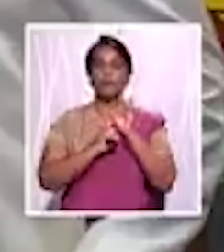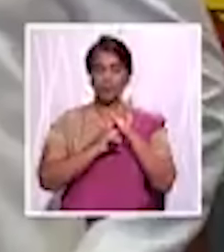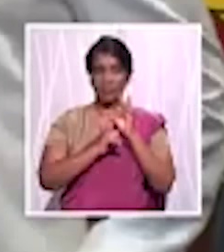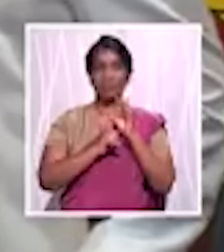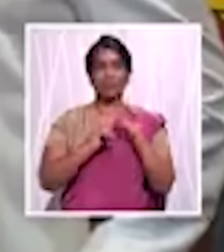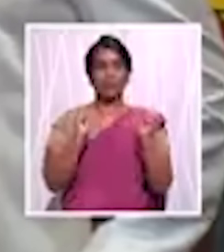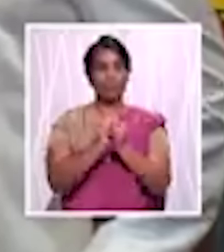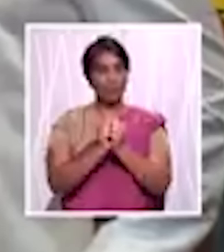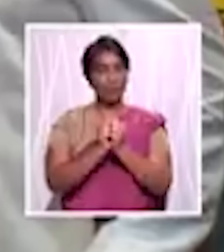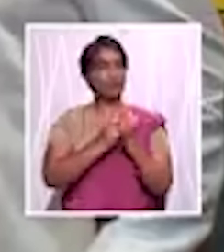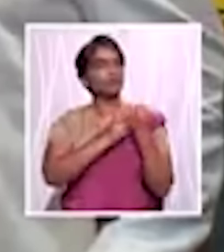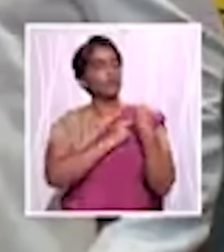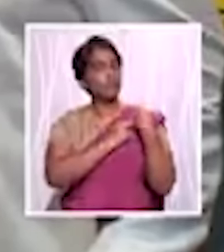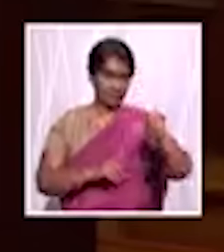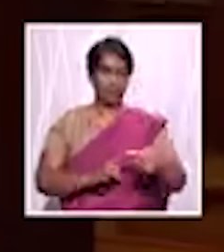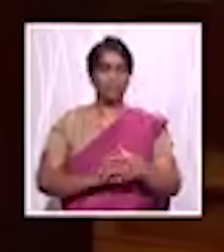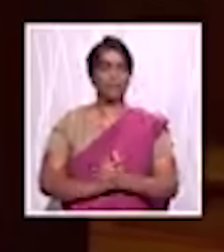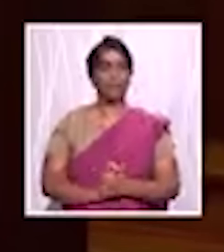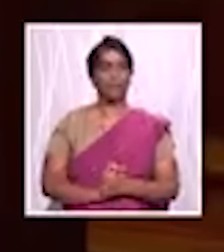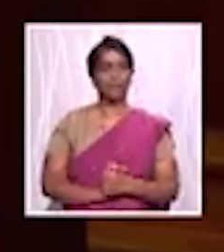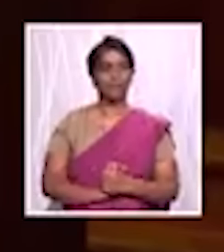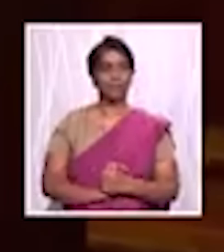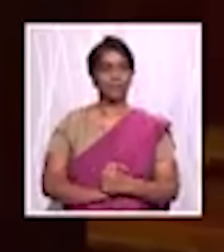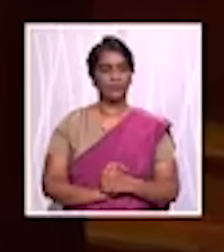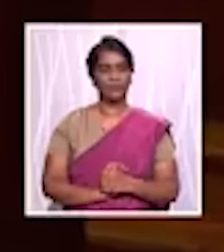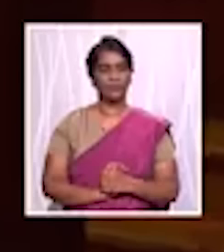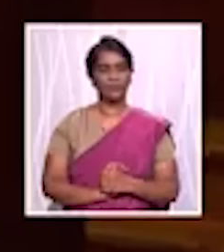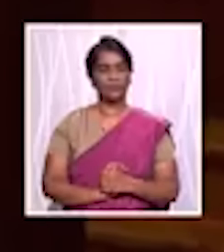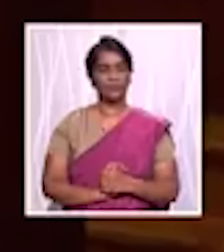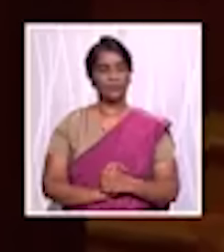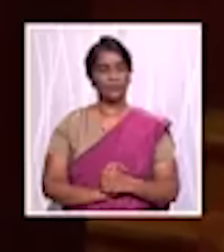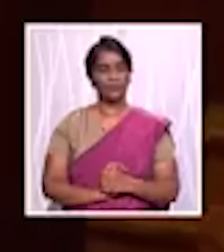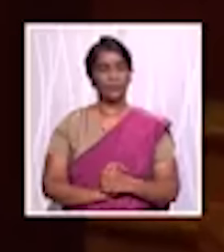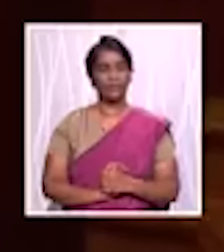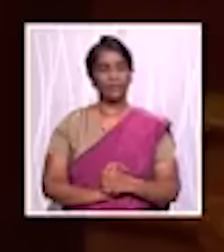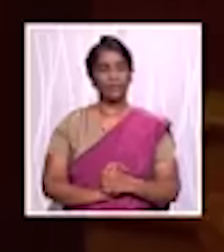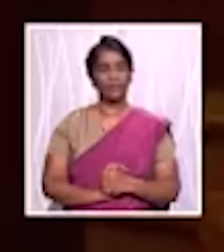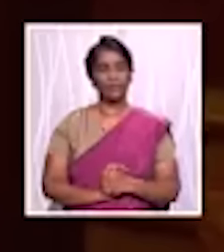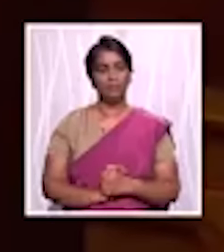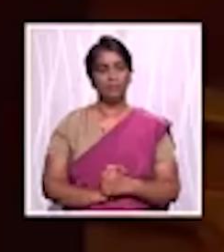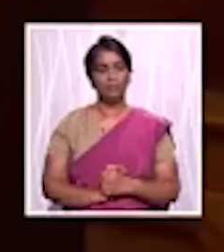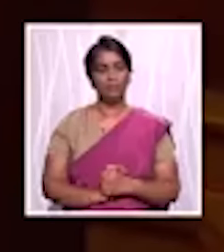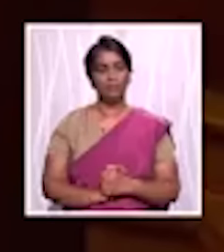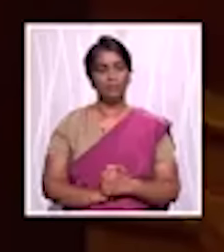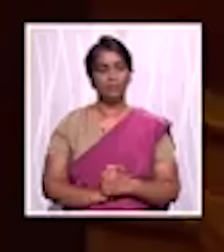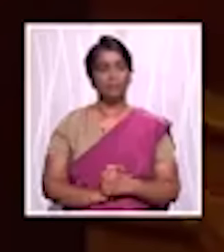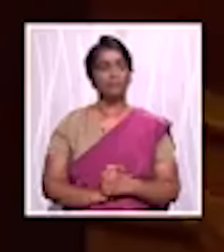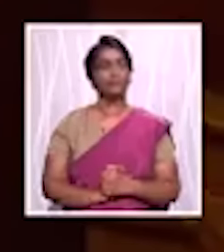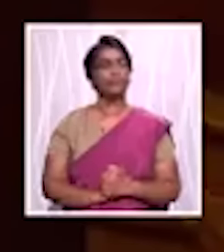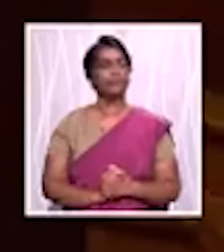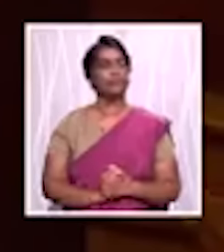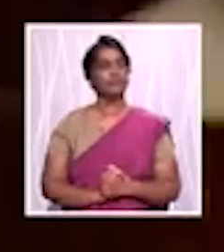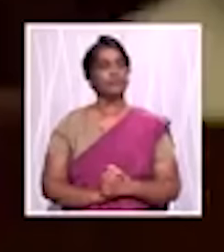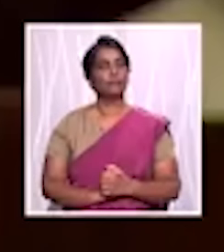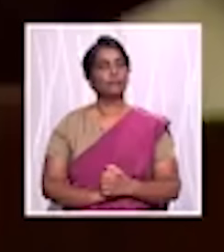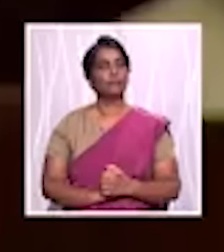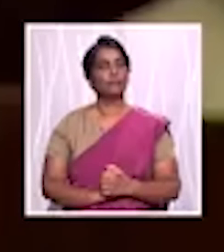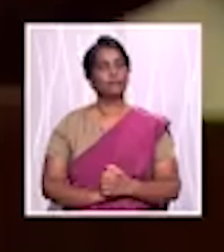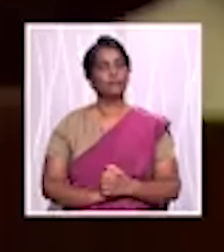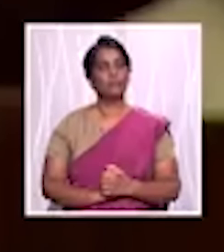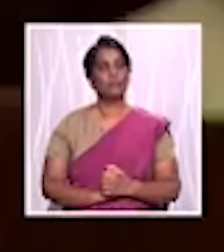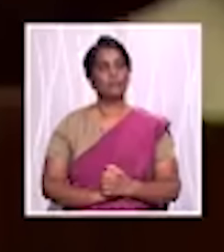முன்னிலையில் பதவி பிரமாணம் செய்து கொண்டதோடு கடத்தொழில் மற்றும் நீரியல் வளங்கள் அமைச்சராக ராமலிங்கம் சந்திரசேகர் ஜனாதிபதி